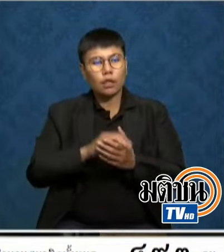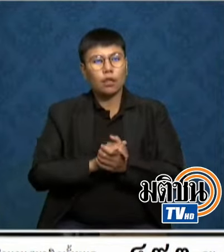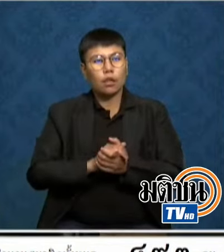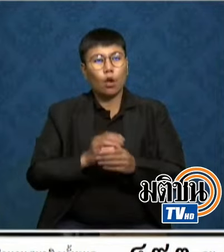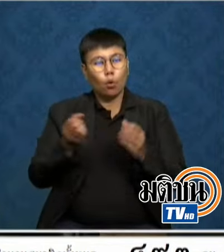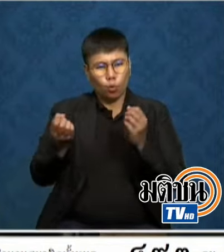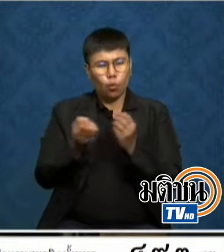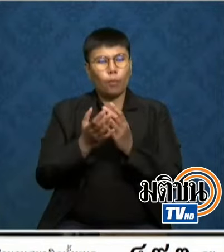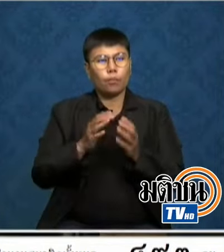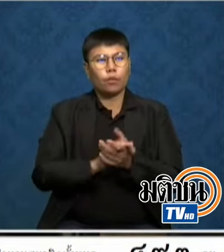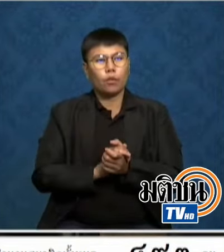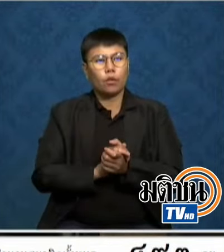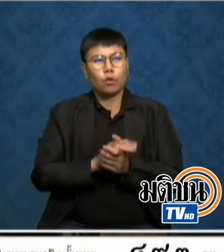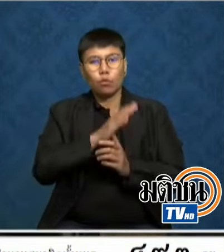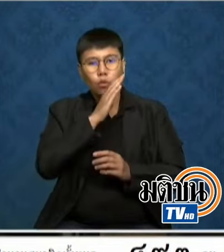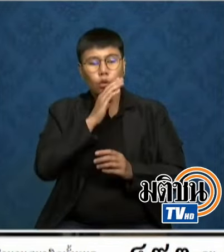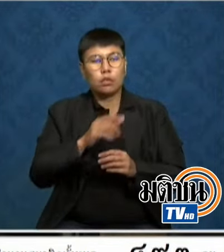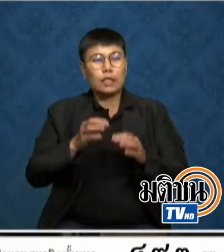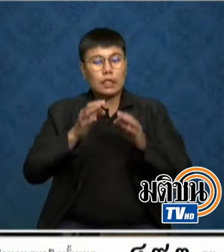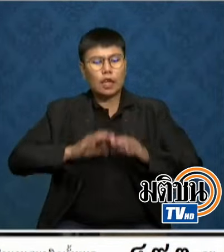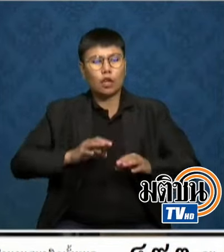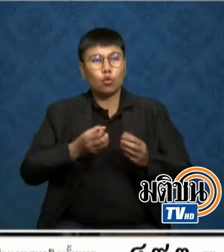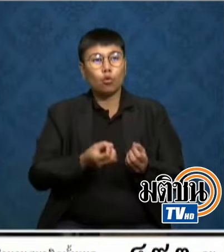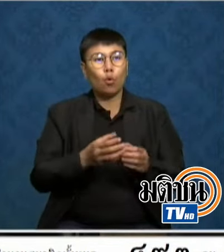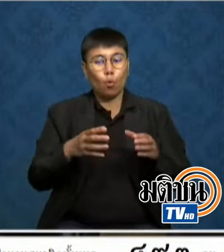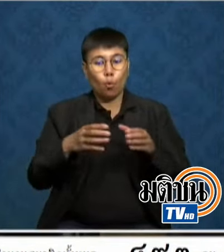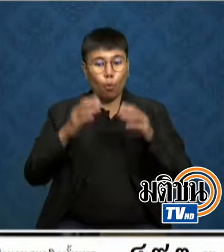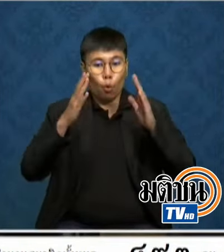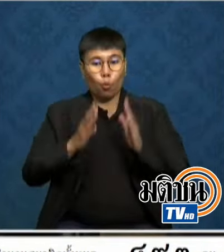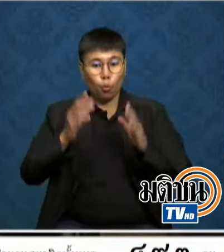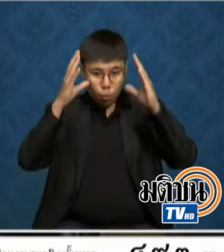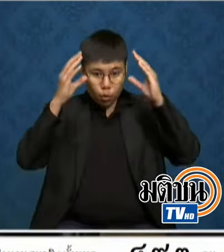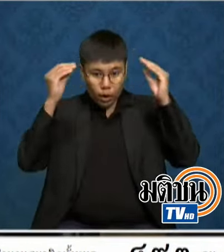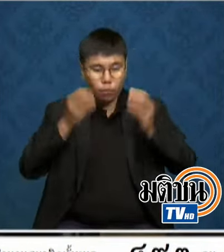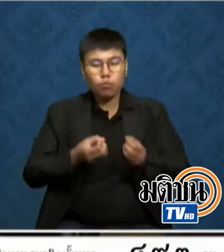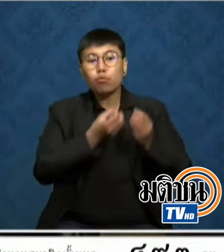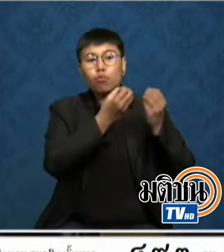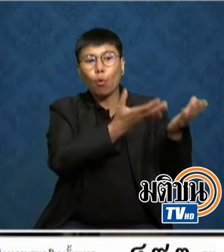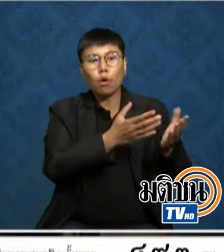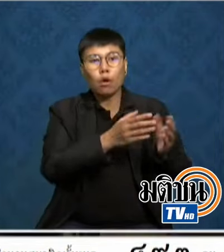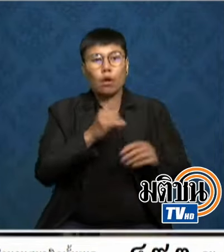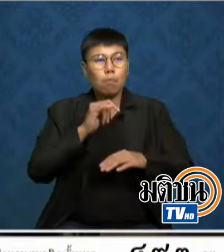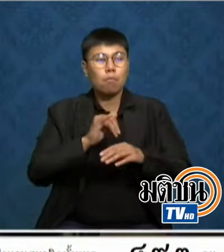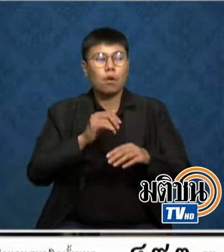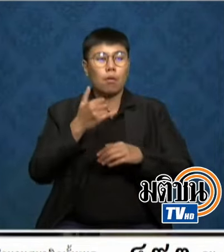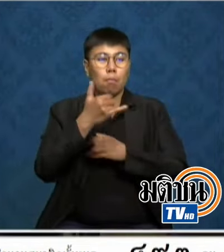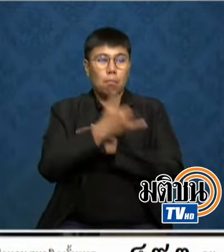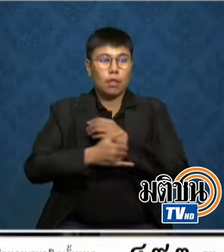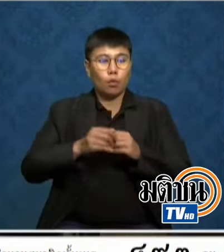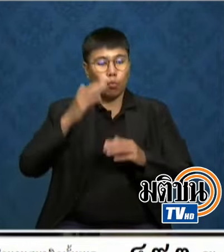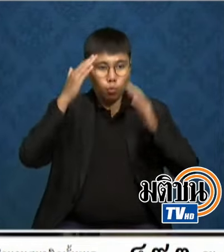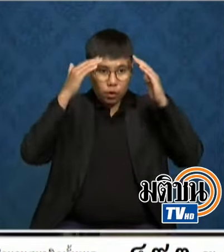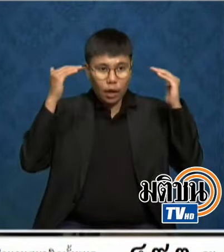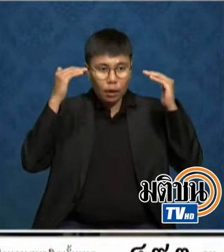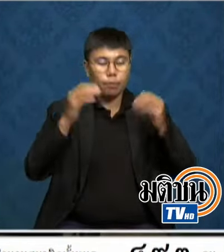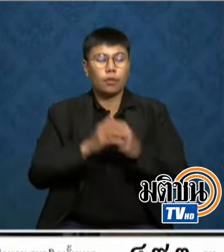ทศหากเราตัดสินใจส่งกลับไปการที่เราเพิ่งได้เป็นสมาชิกคณะมนตรีสิทธิมนุษยชนแห่งสหประชาชาติ